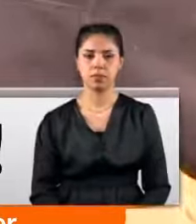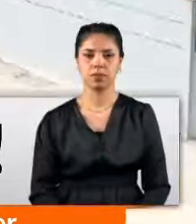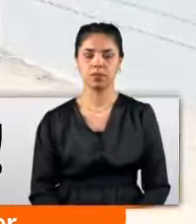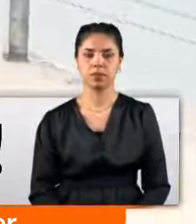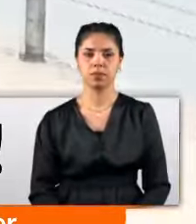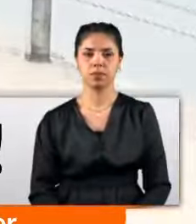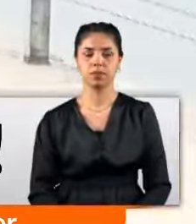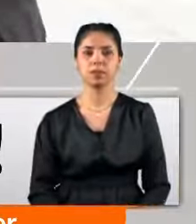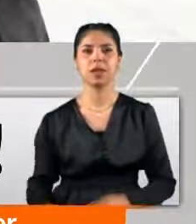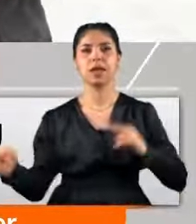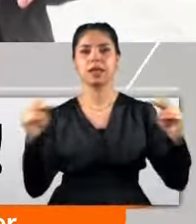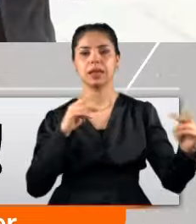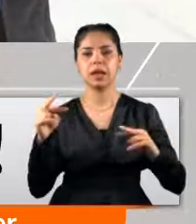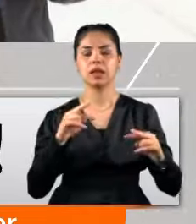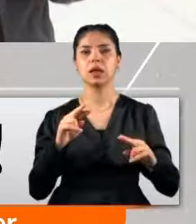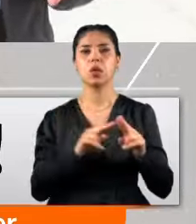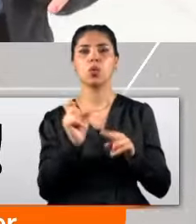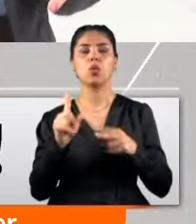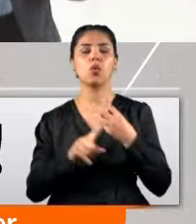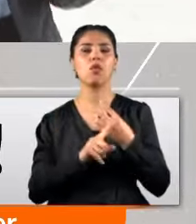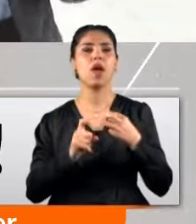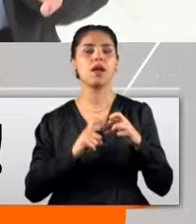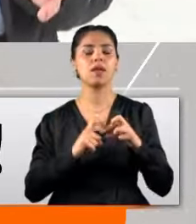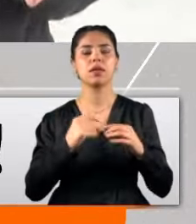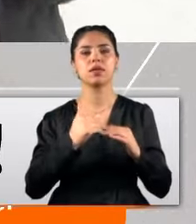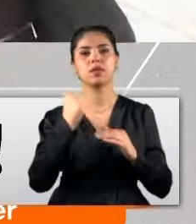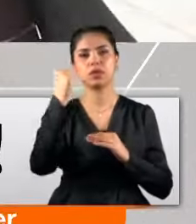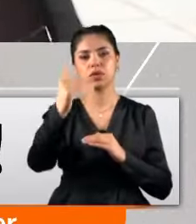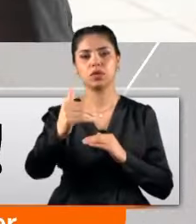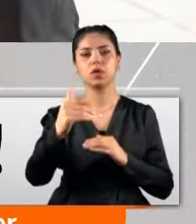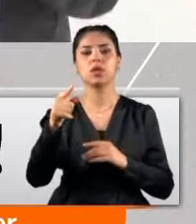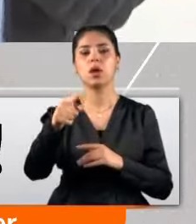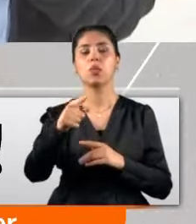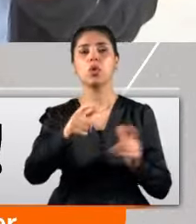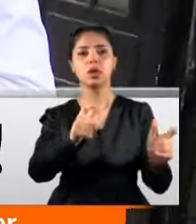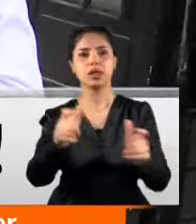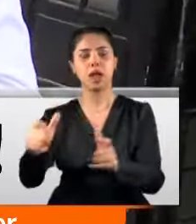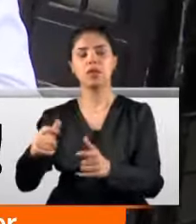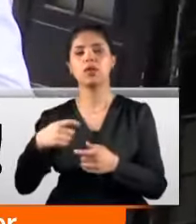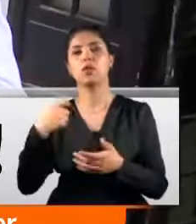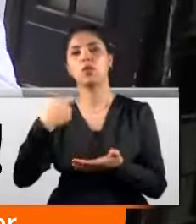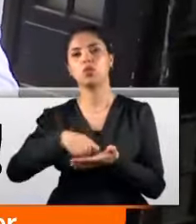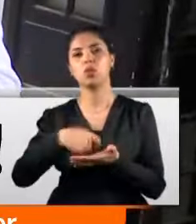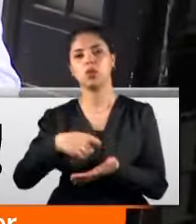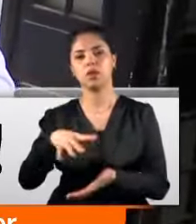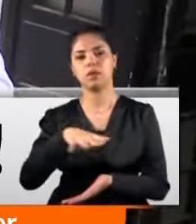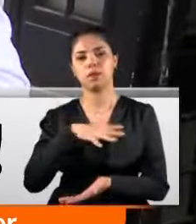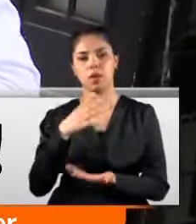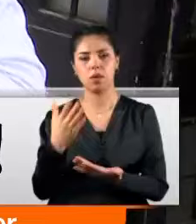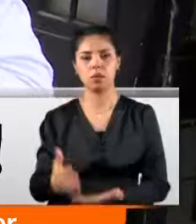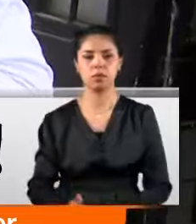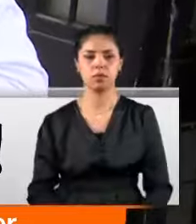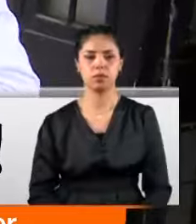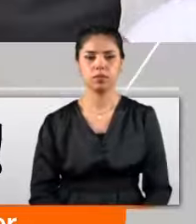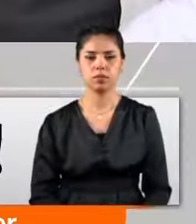yazmıyoruz. Restoranlarda kuver dışında servis ücreti de çok yaygın olarak hesaba yansıyor. Servis ücreti bahşiş tarzında, yani orada